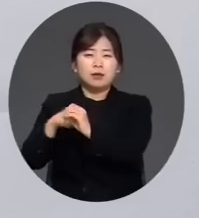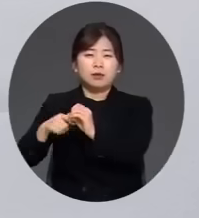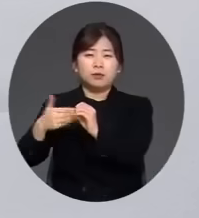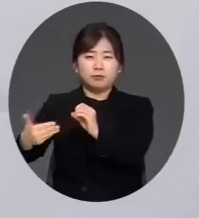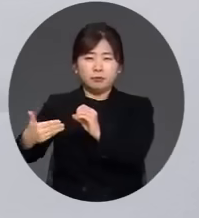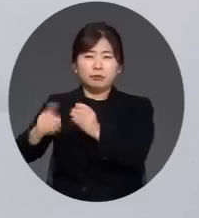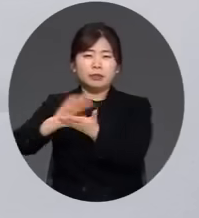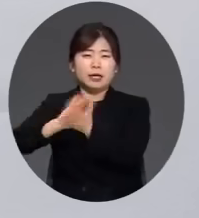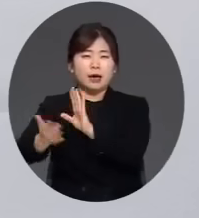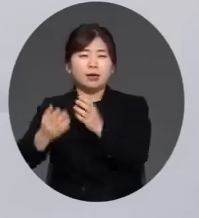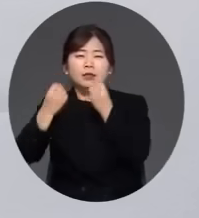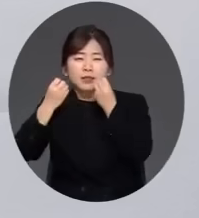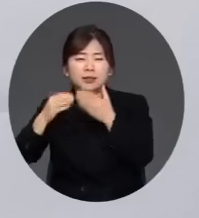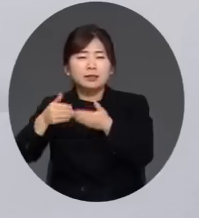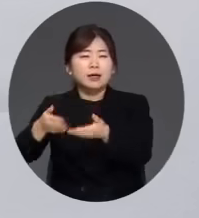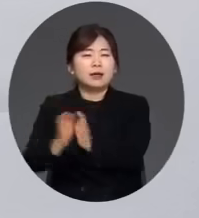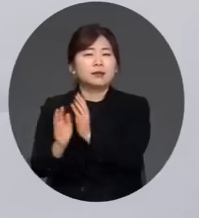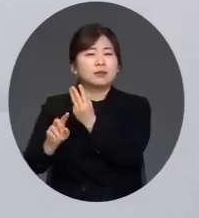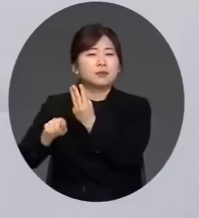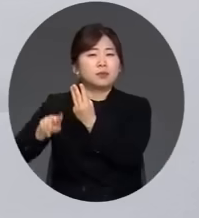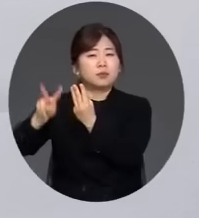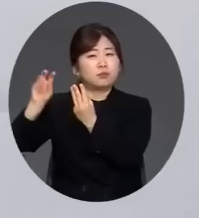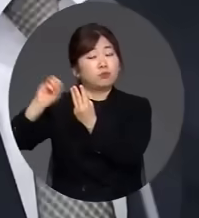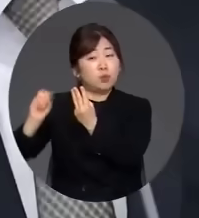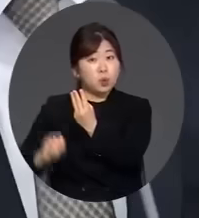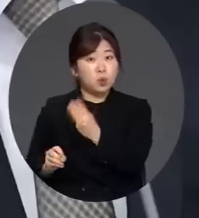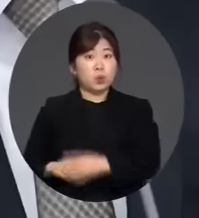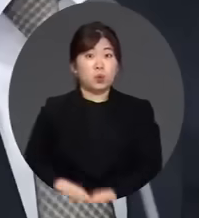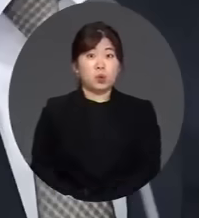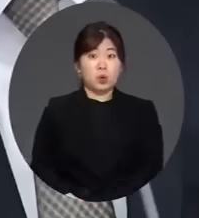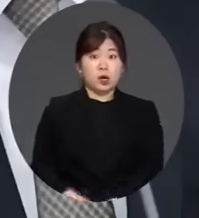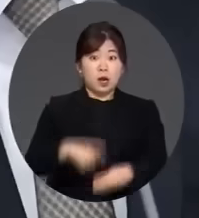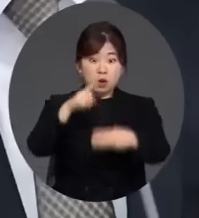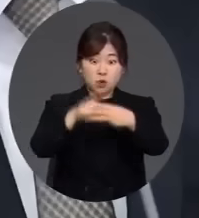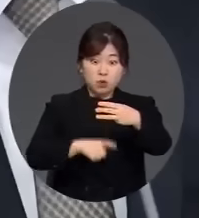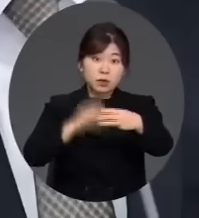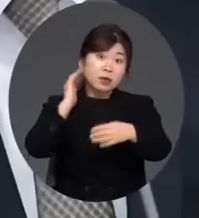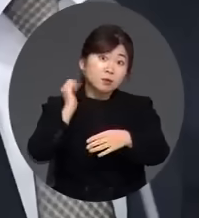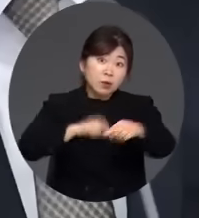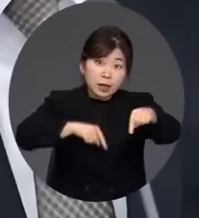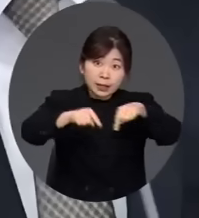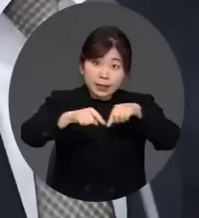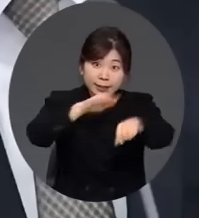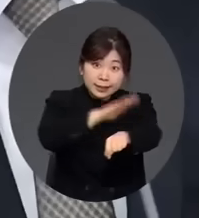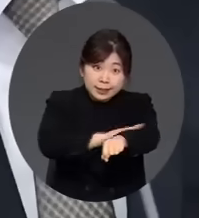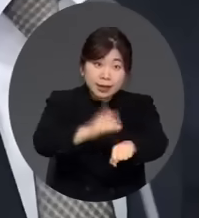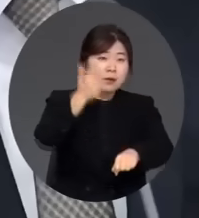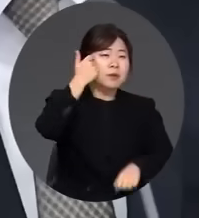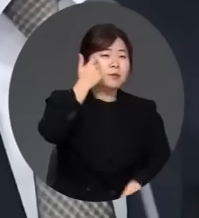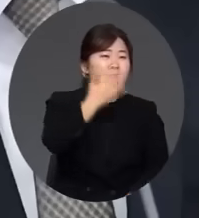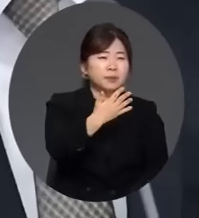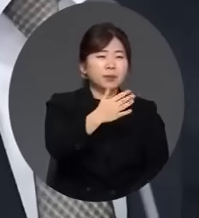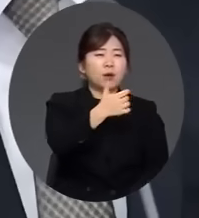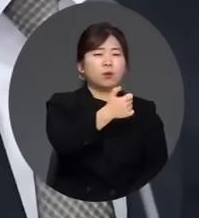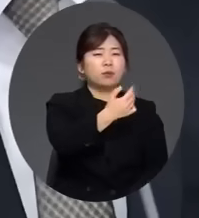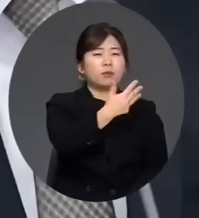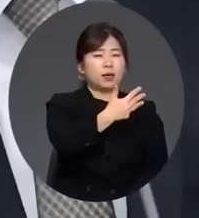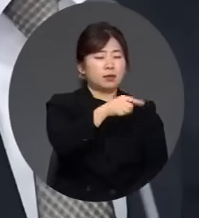개혁신당 3.2% 나타났습니다 윤석 정부의 국정 지지도는 긍정평가